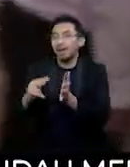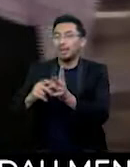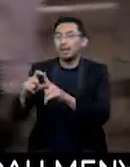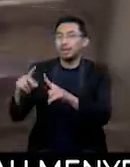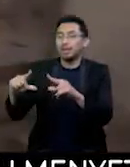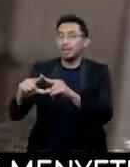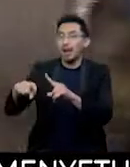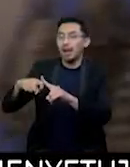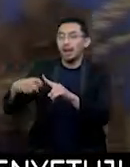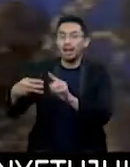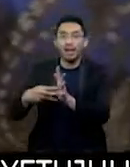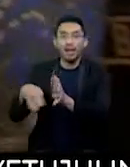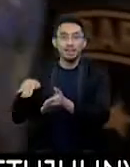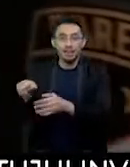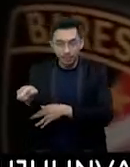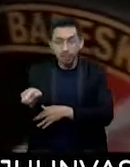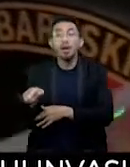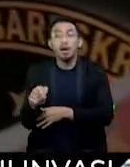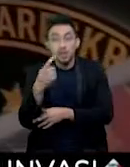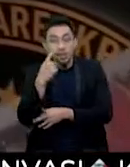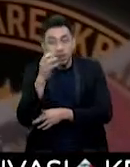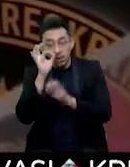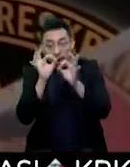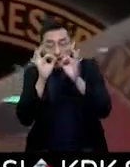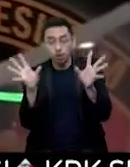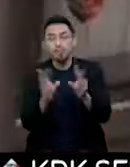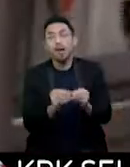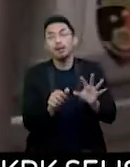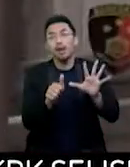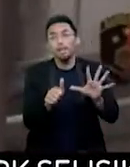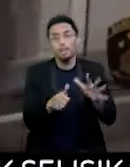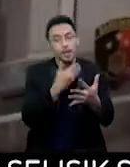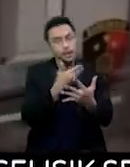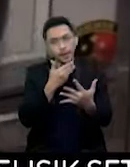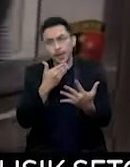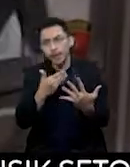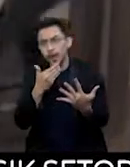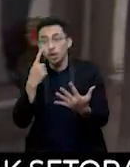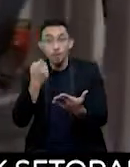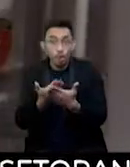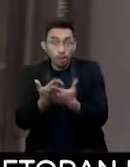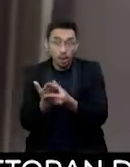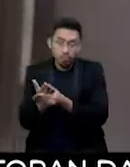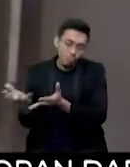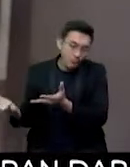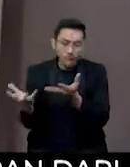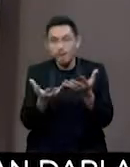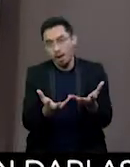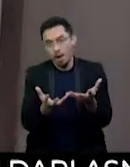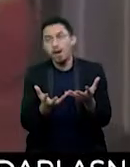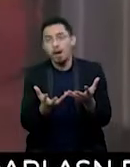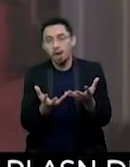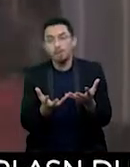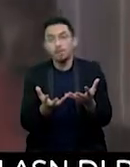Saat pemeriksaan, keenam saksi membawa sejumlah barang bukti mulai dari dokumen, mutasi rekening, bukti transfer, dan sejumlah bukti terkait dengan investasi bodong